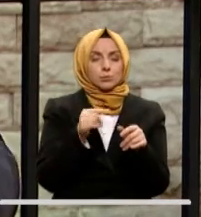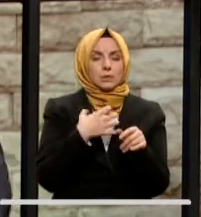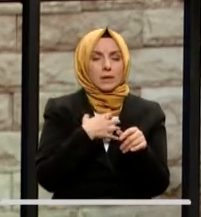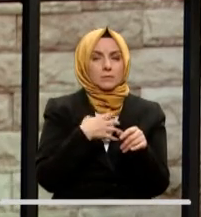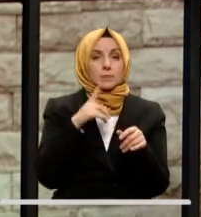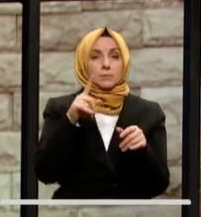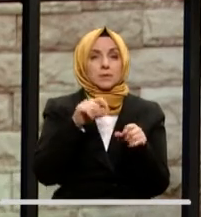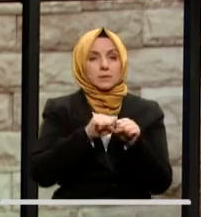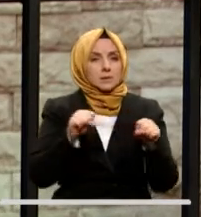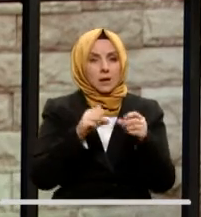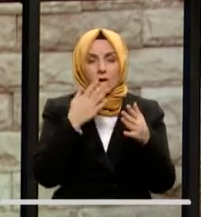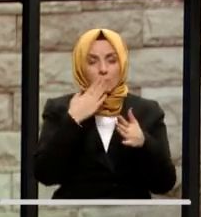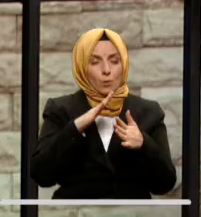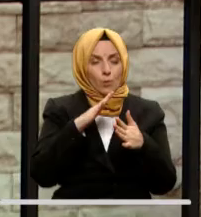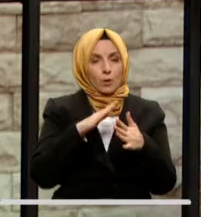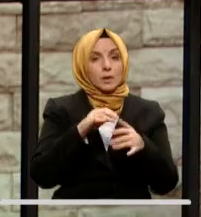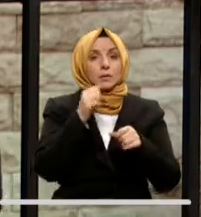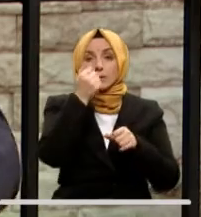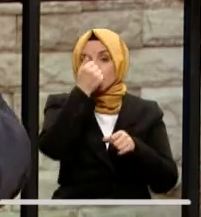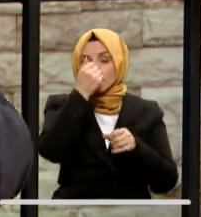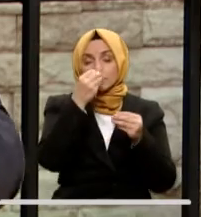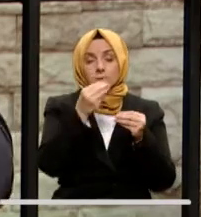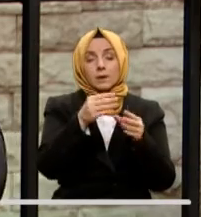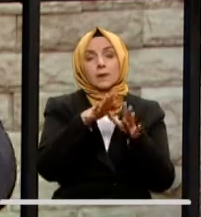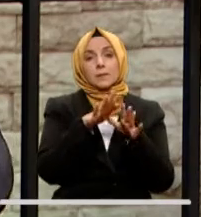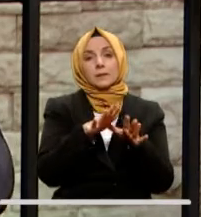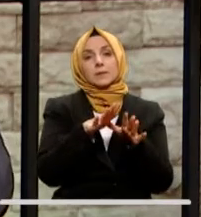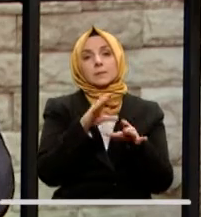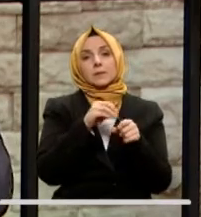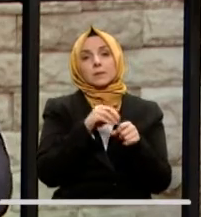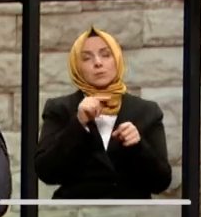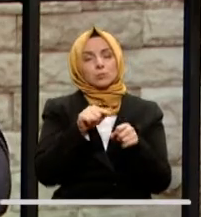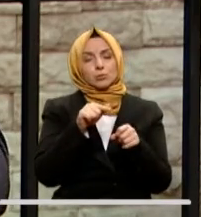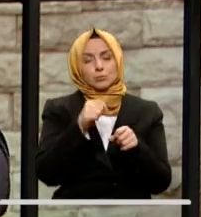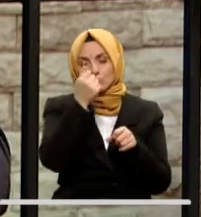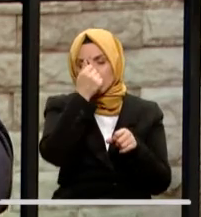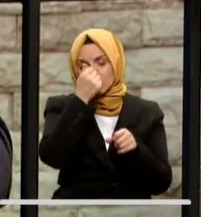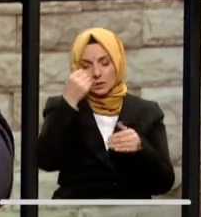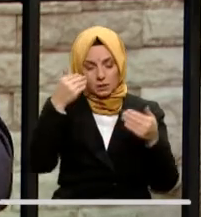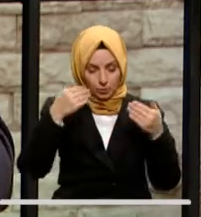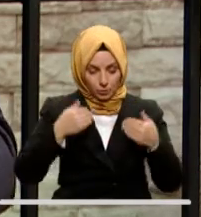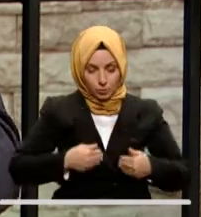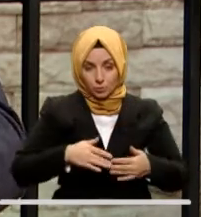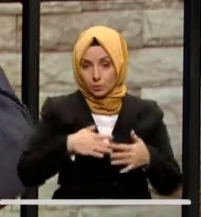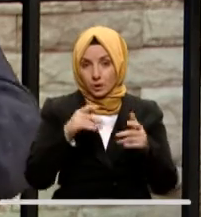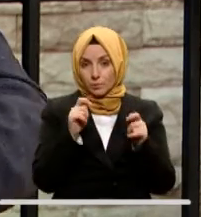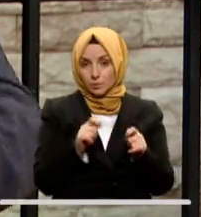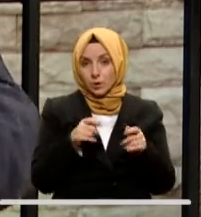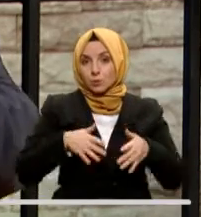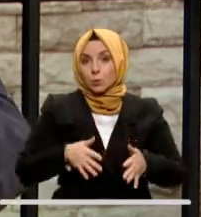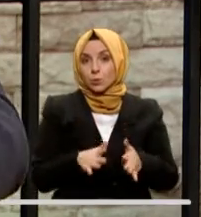zararı yok Öncelikle kan bağışlama dımız durumda bu kanında yapacak vücut yani vücudumuzda doğduğumuzdan